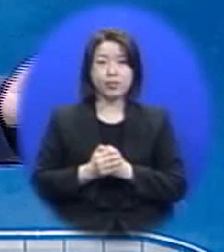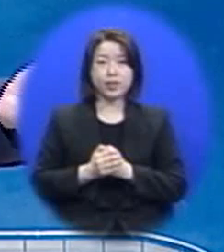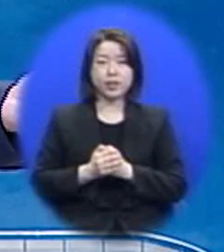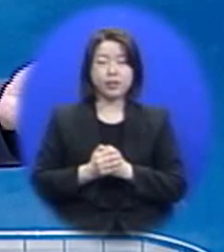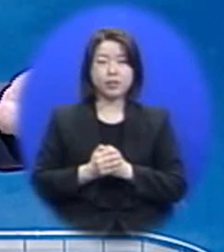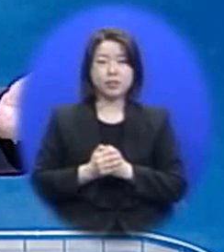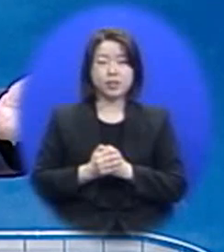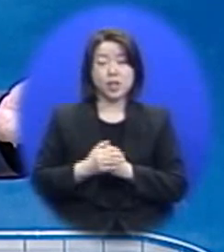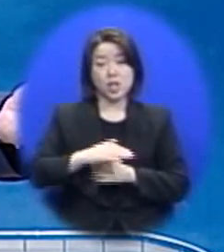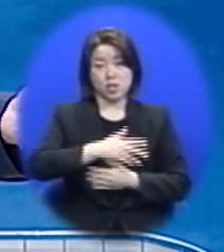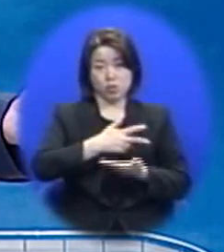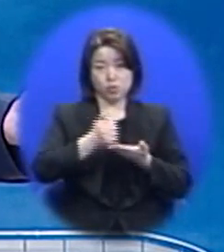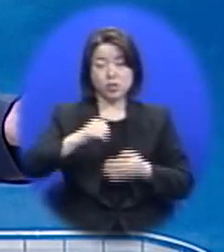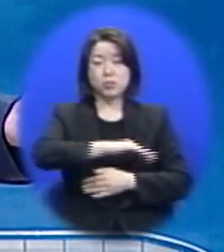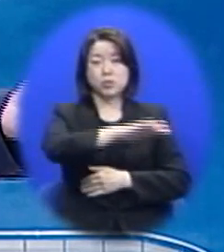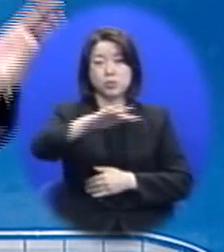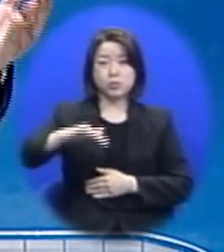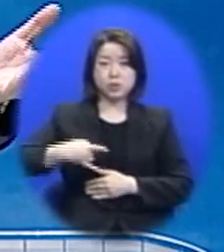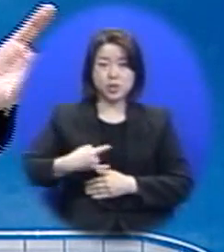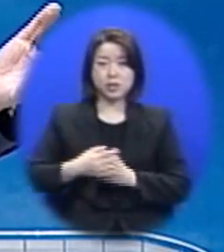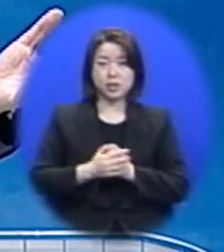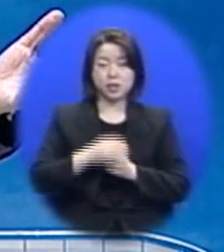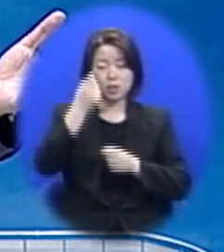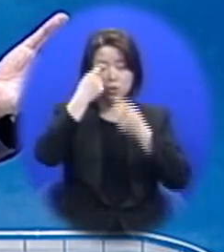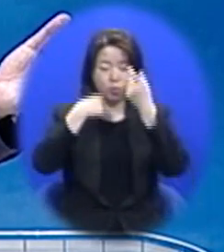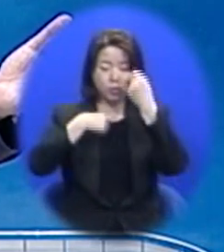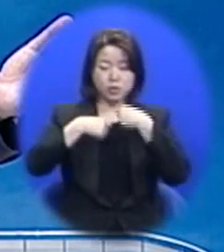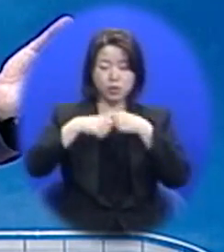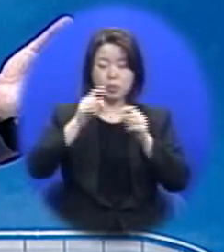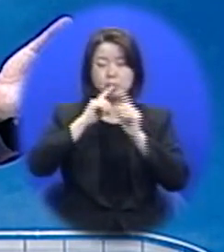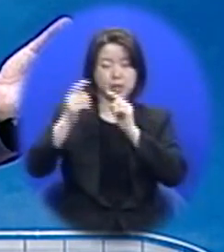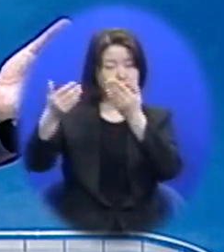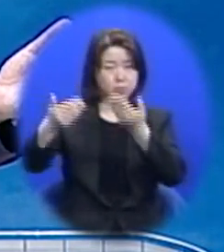그래서 주님은 우리에게 울으라고 하신 거예요.